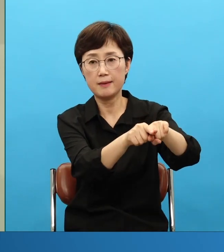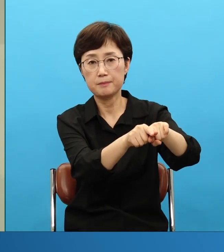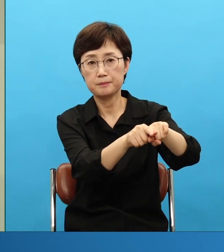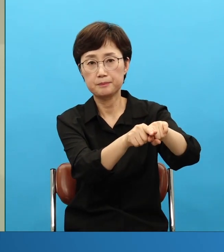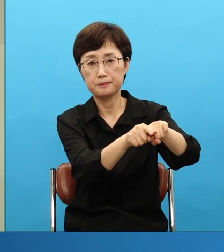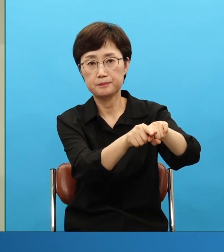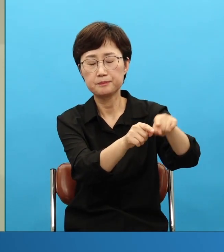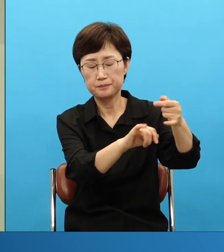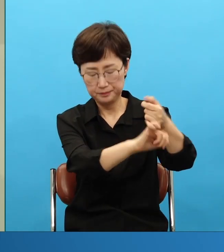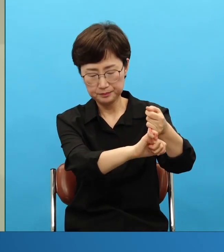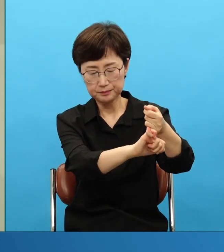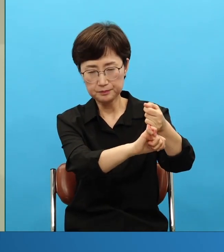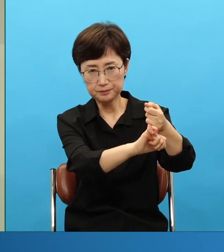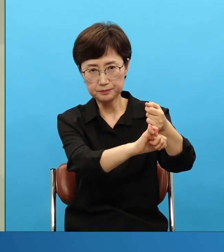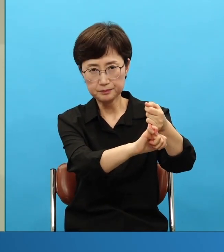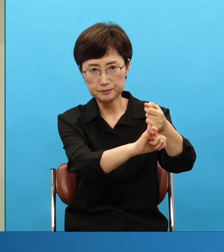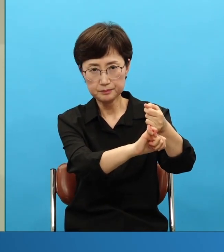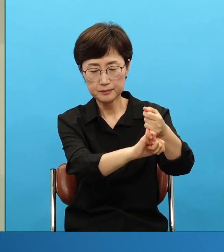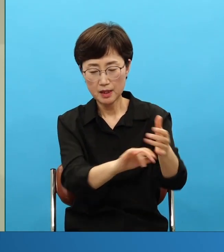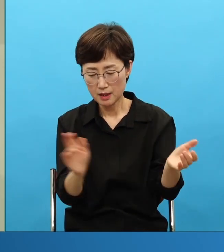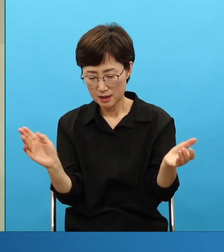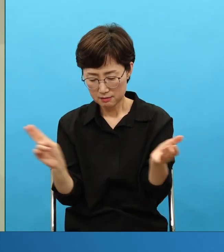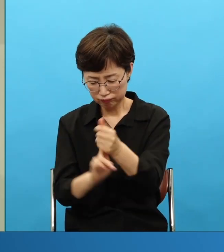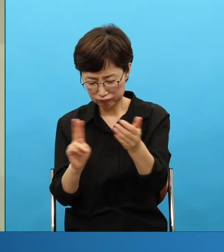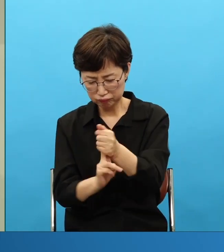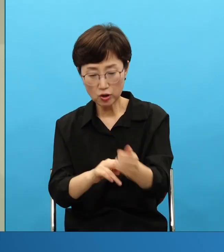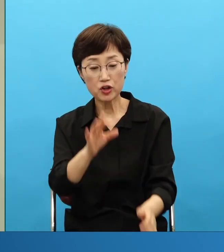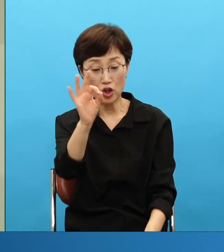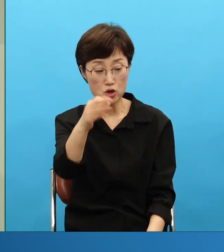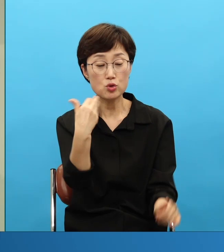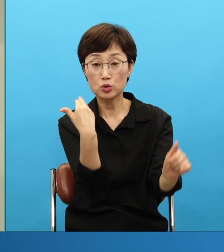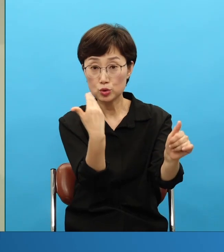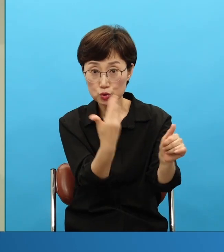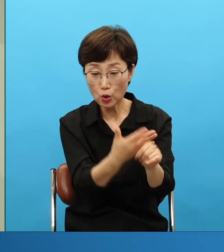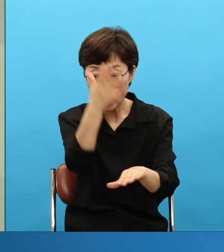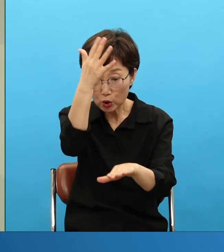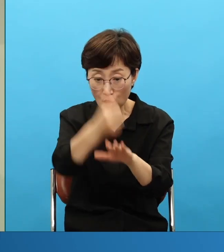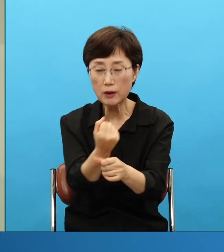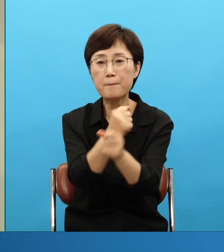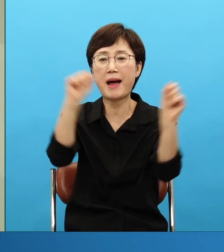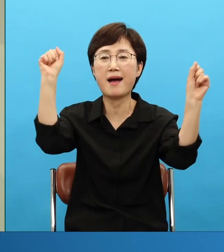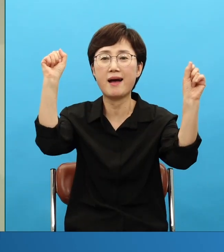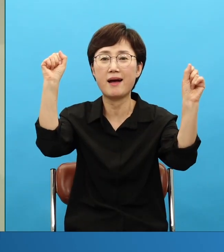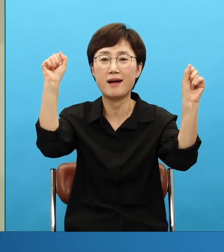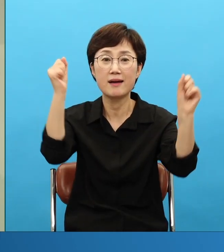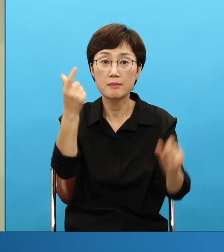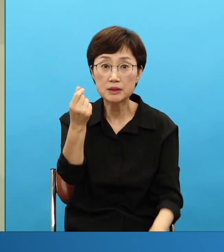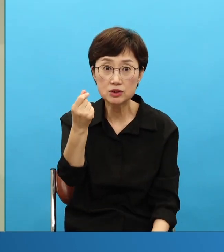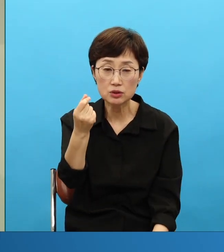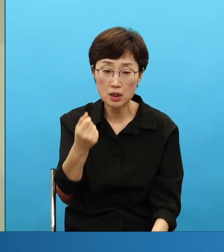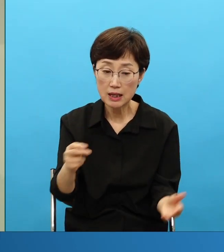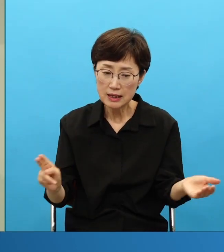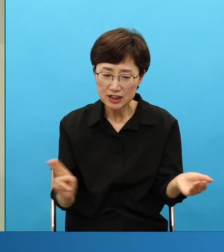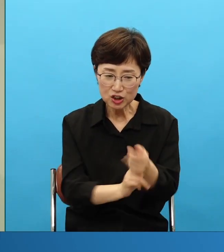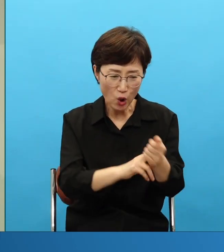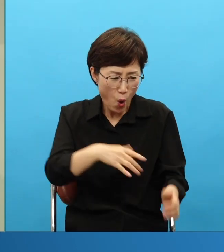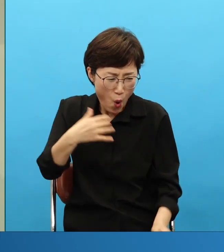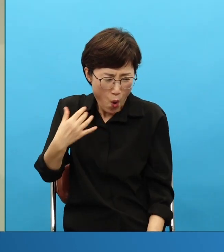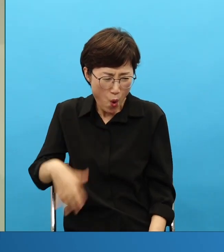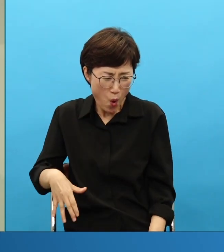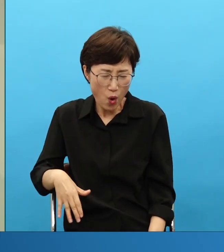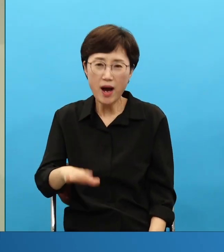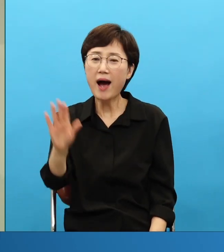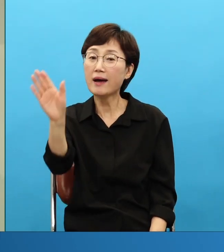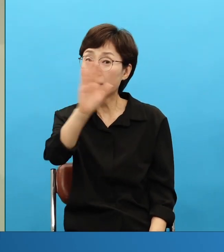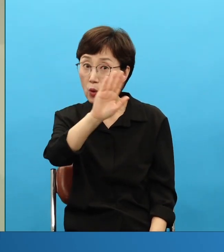with my mighty arm. 10가지 기적으로 나왔잖아요. And so they 그렇죠? came out with the 10 miracles. 그런 Isn't that 기적이 so? 아닙니다. 당연히 일어날 일이 일어났어요. But those are